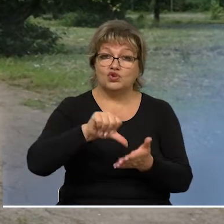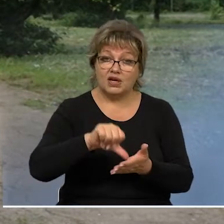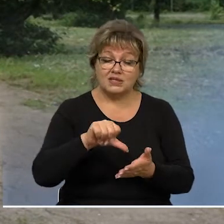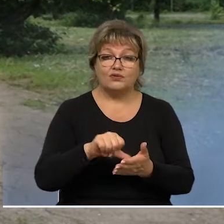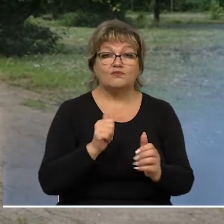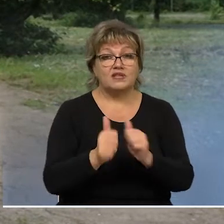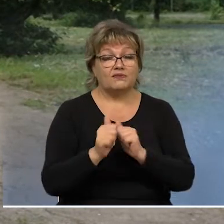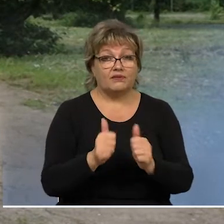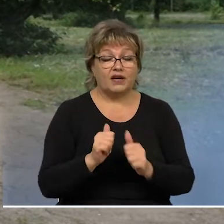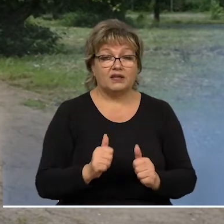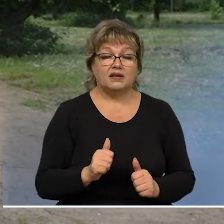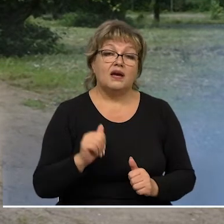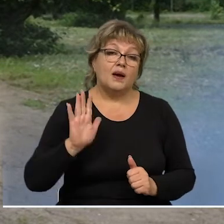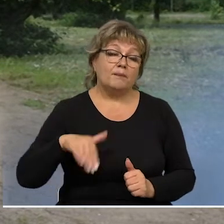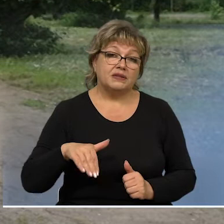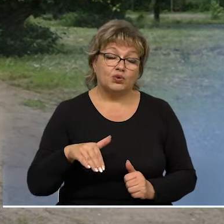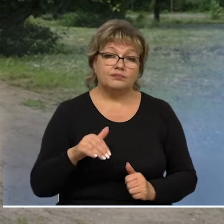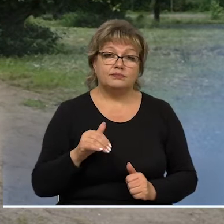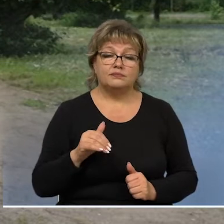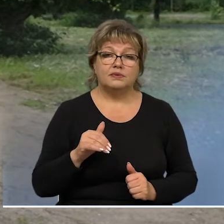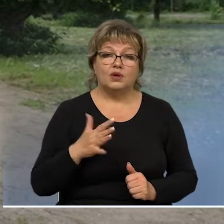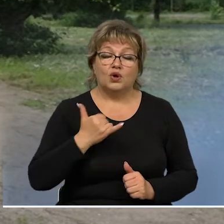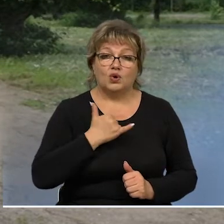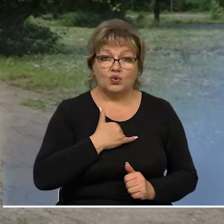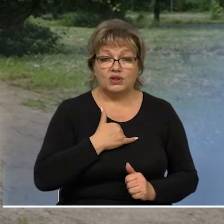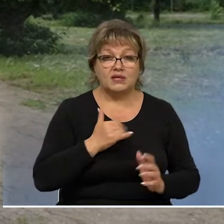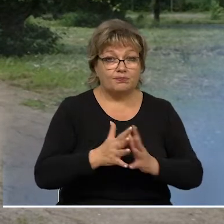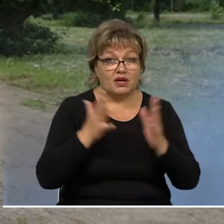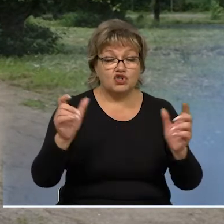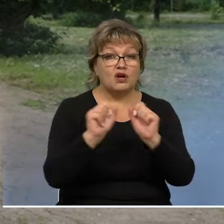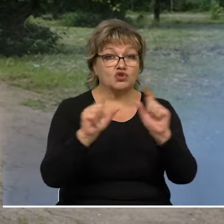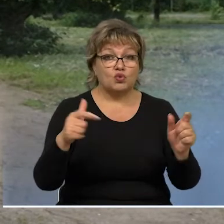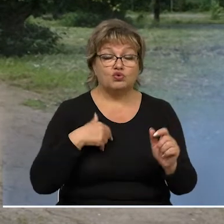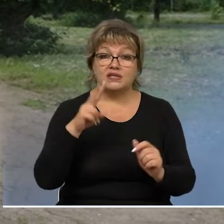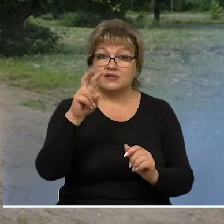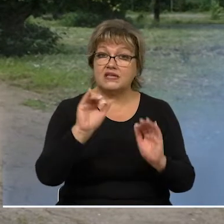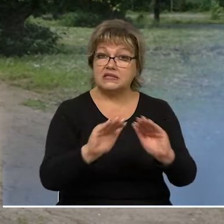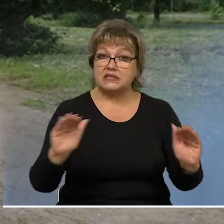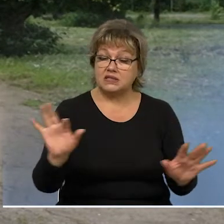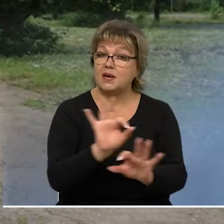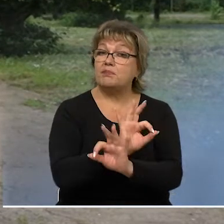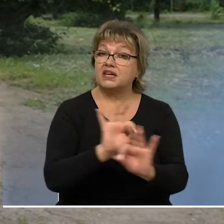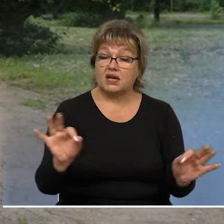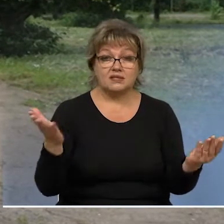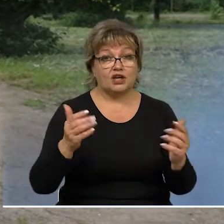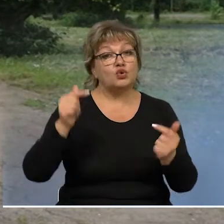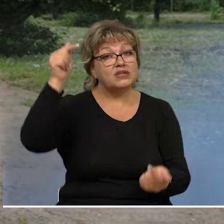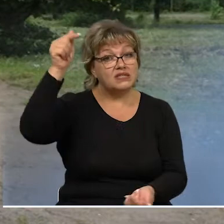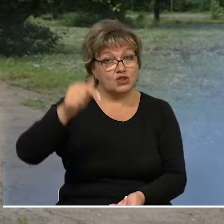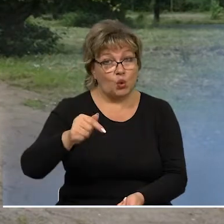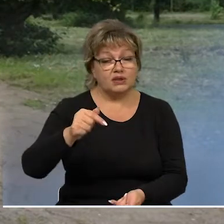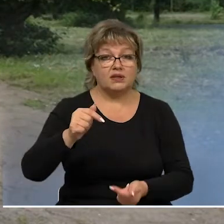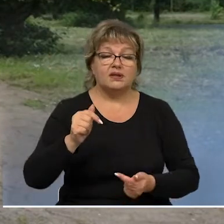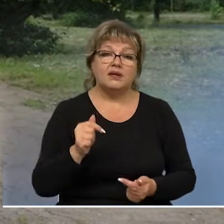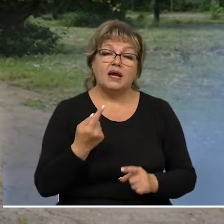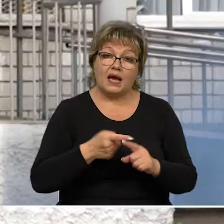проводимых казачеством потом у нас довольно большая школа у нас 200 детей прекрасных